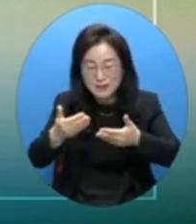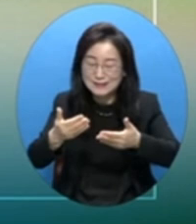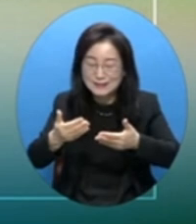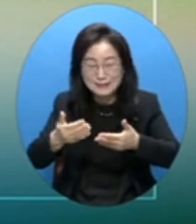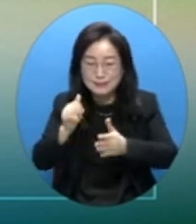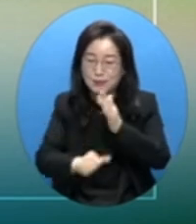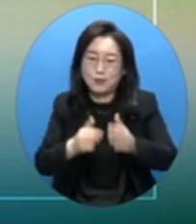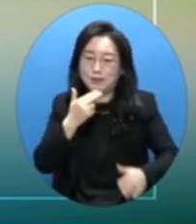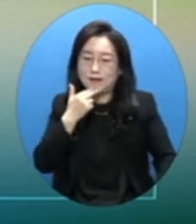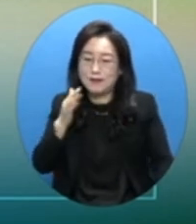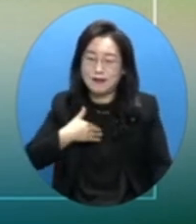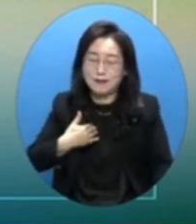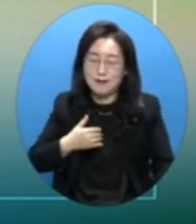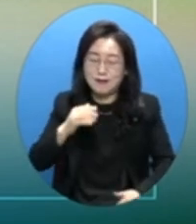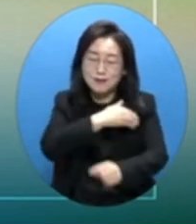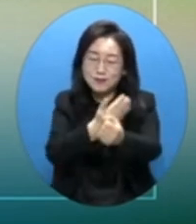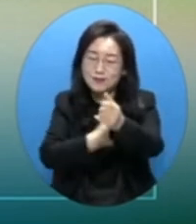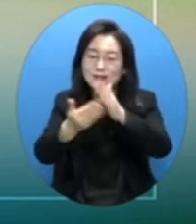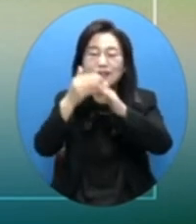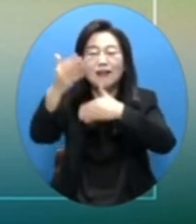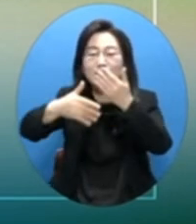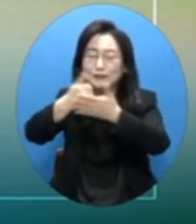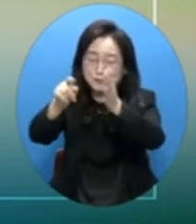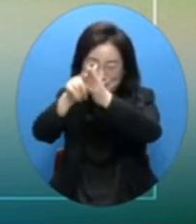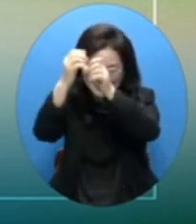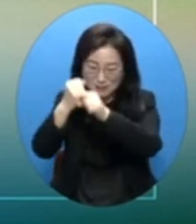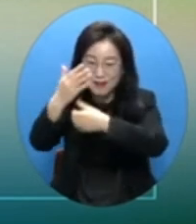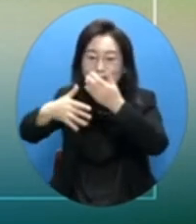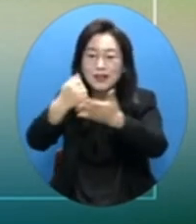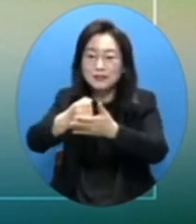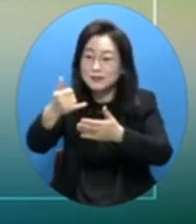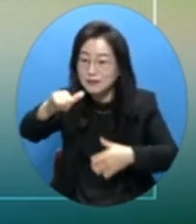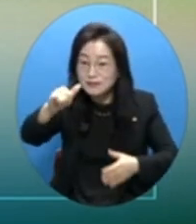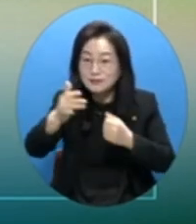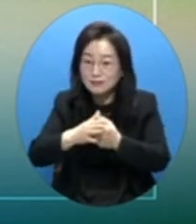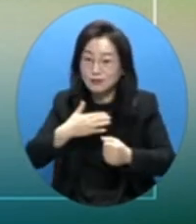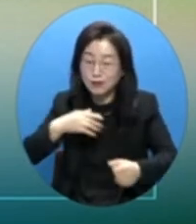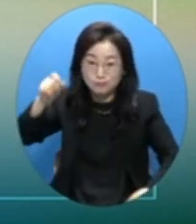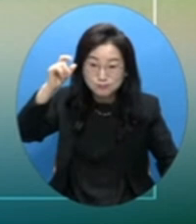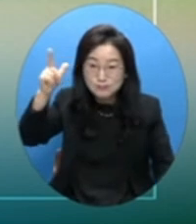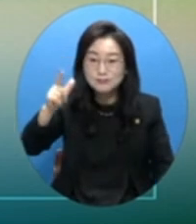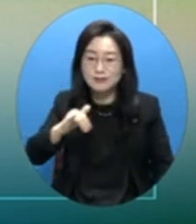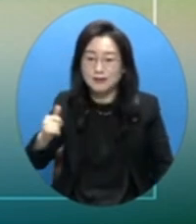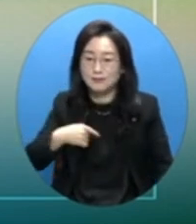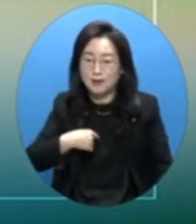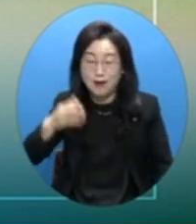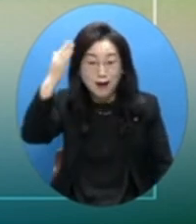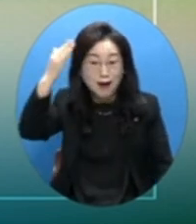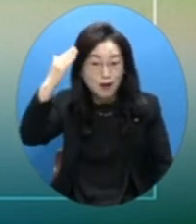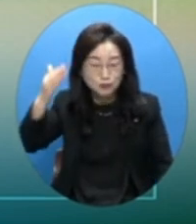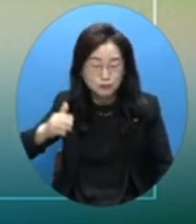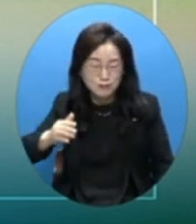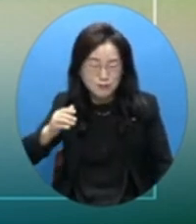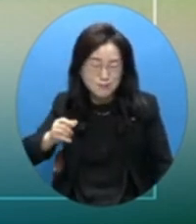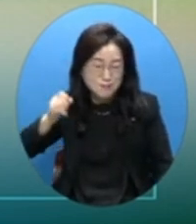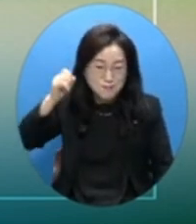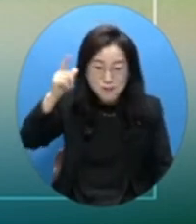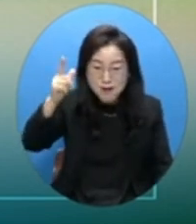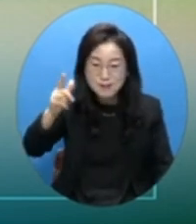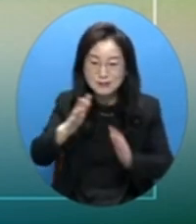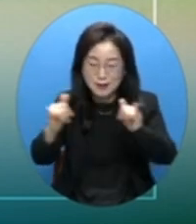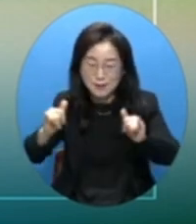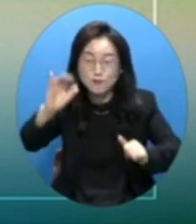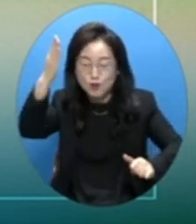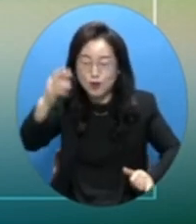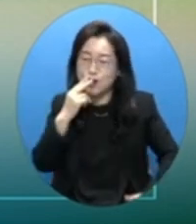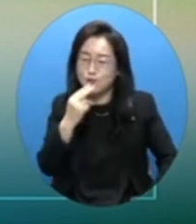전능하신 하나님을 의지했기 때문입니다 하나님의 자녀의 나는 대단한 사람이고 한국에서 엄청난 존재가 될 거야라고 그걸